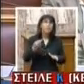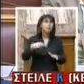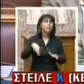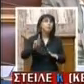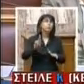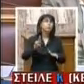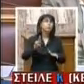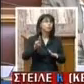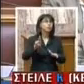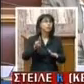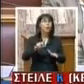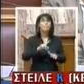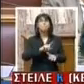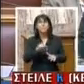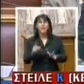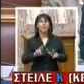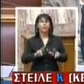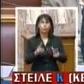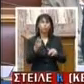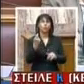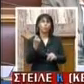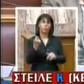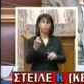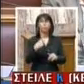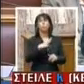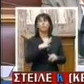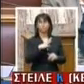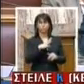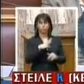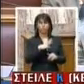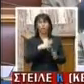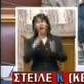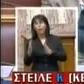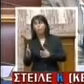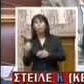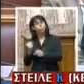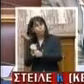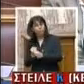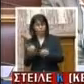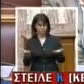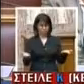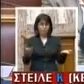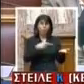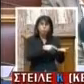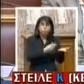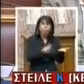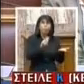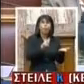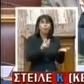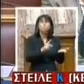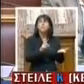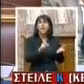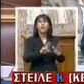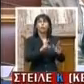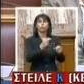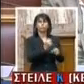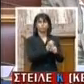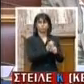Περισσότερος είναι ο μη ενεργός, οικονομικά μη ενεργός πληθυσμός από τους απασχολούμενους, λέει το INETGSE. Για να μας σώσετε το κάνετε